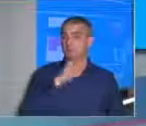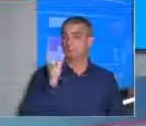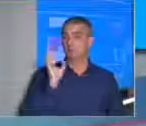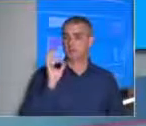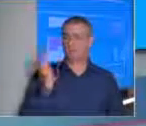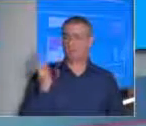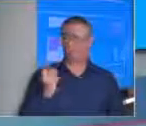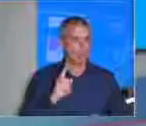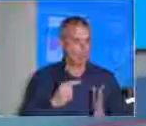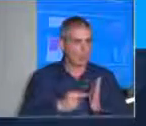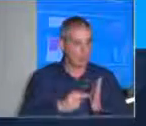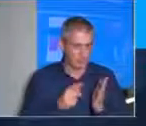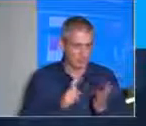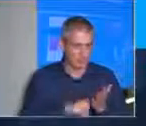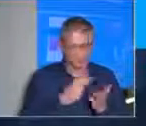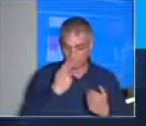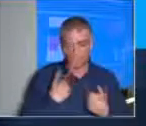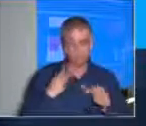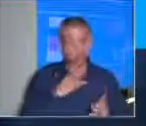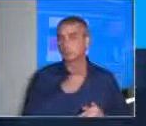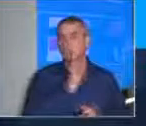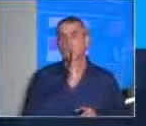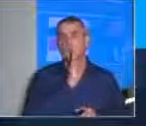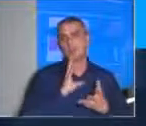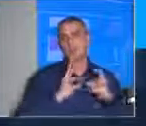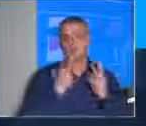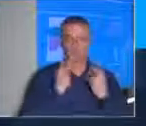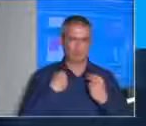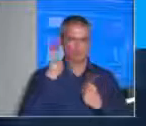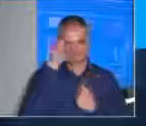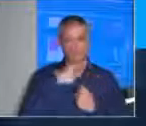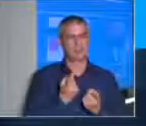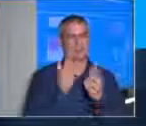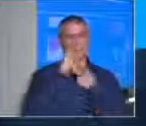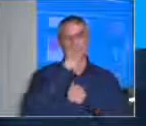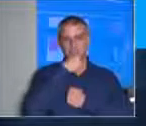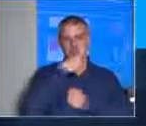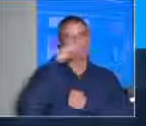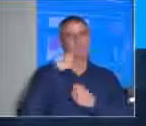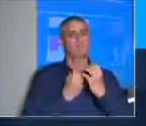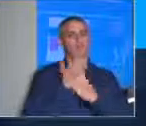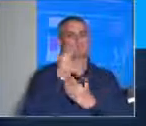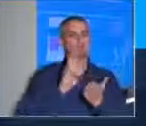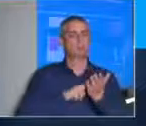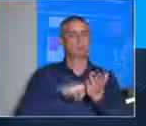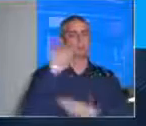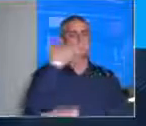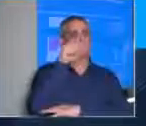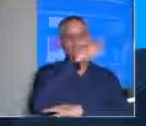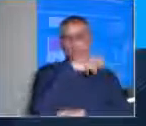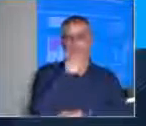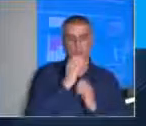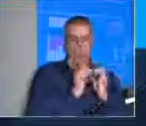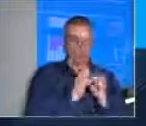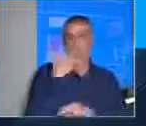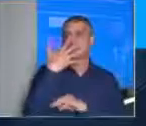ב-100% ניצר. לא, אבל לא בגלל שזה צודק. בעיניי השיטה הזאת יש בה הרבה עיוותים. אני מבין את השורש ההיסטוריה, אבות המייסדים, זכויות המדינות, מדינות